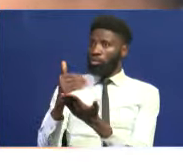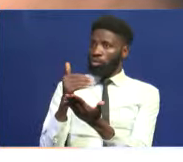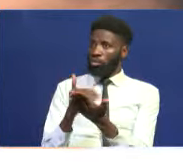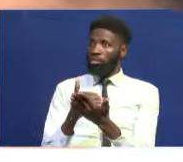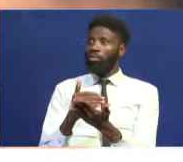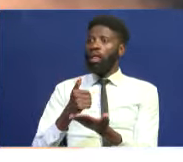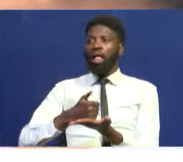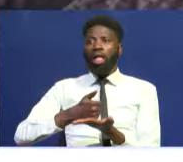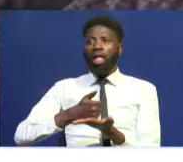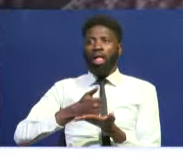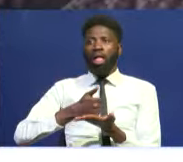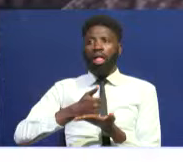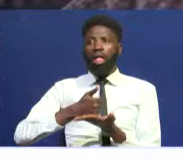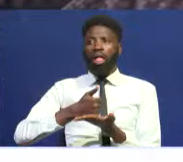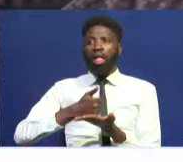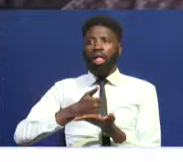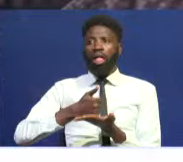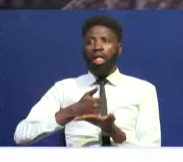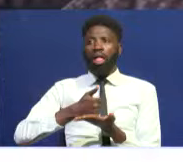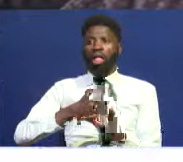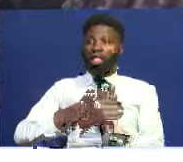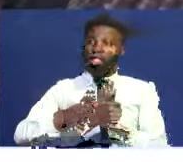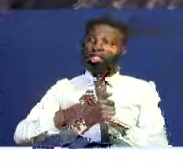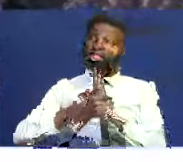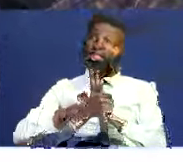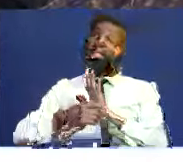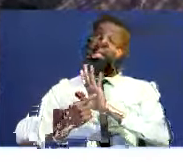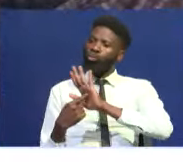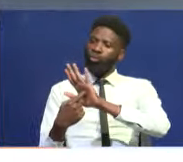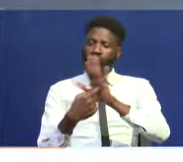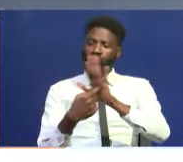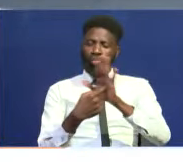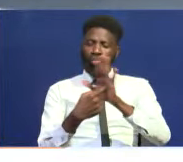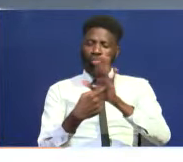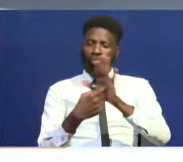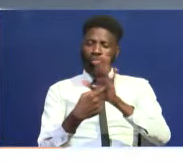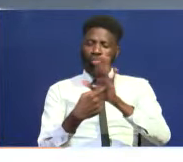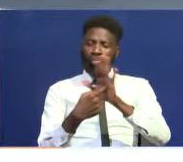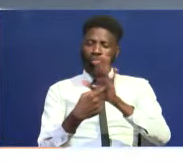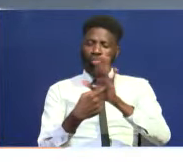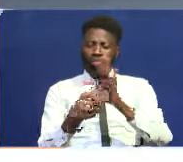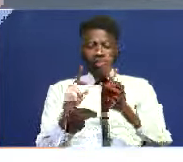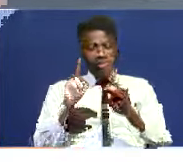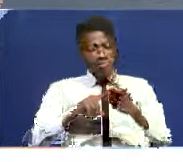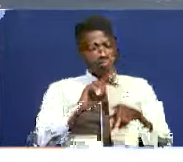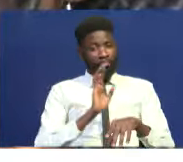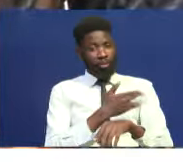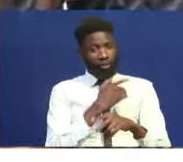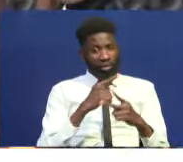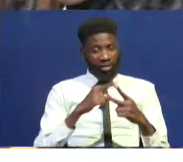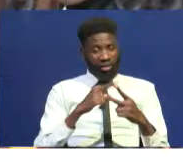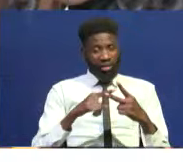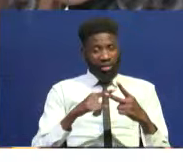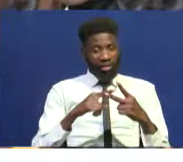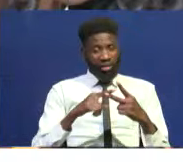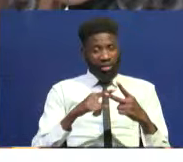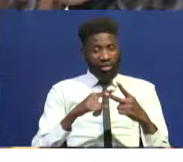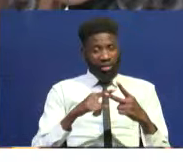Nataka ushiriki kuonyeshana ni saba zinazojumuisha ya mavazi